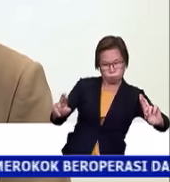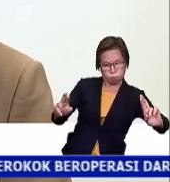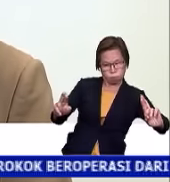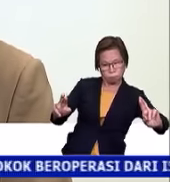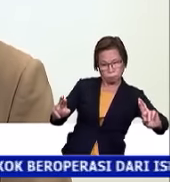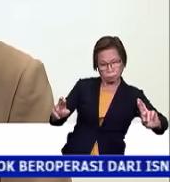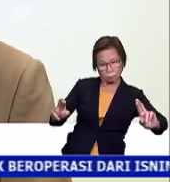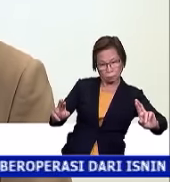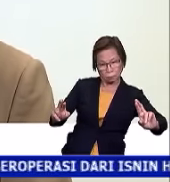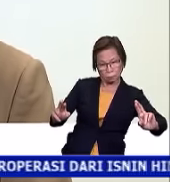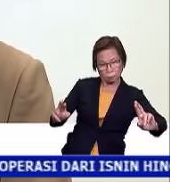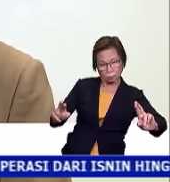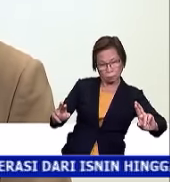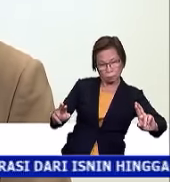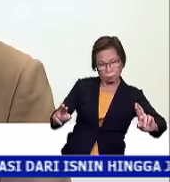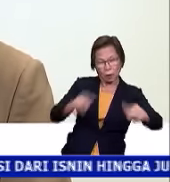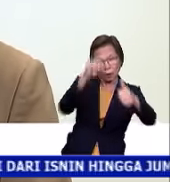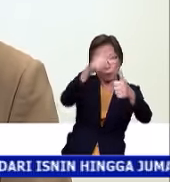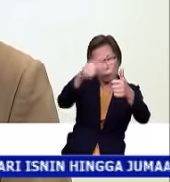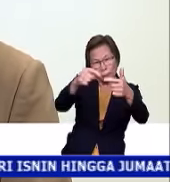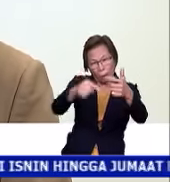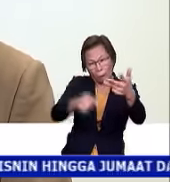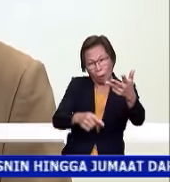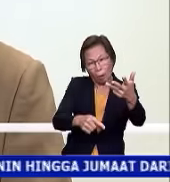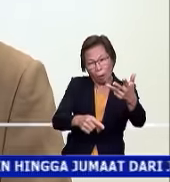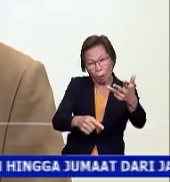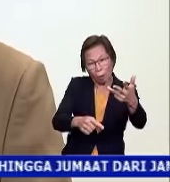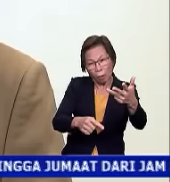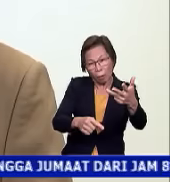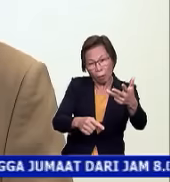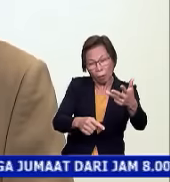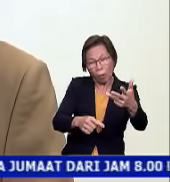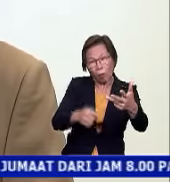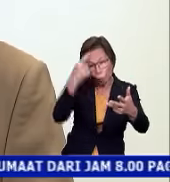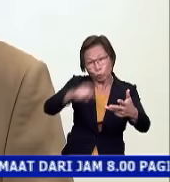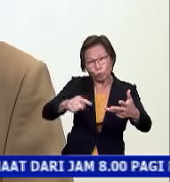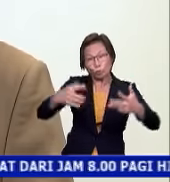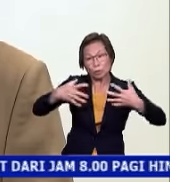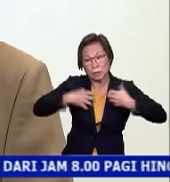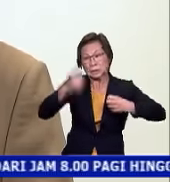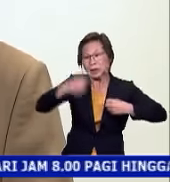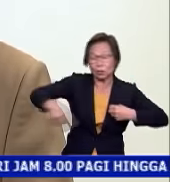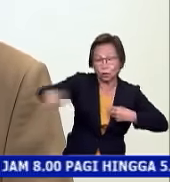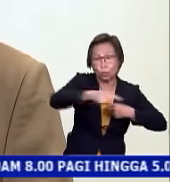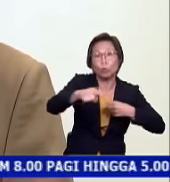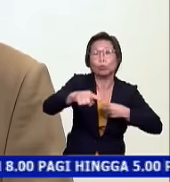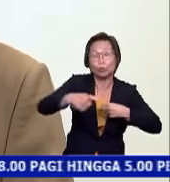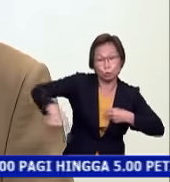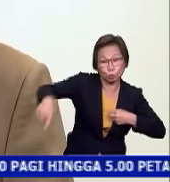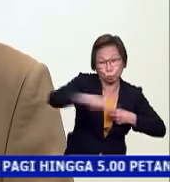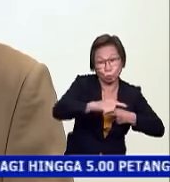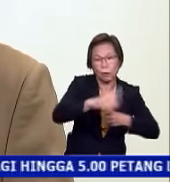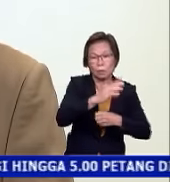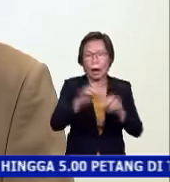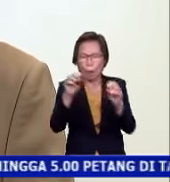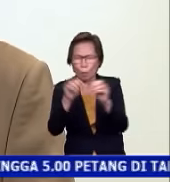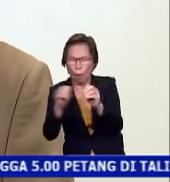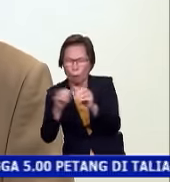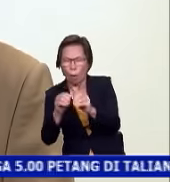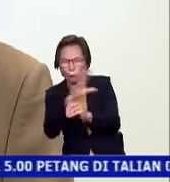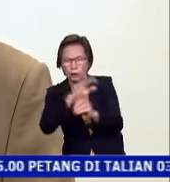juga perkara-perkara yang berkaitan dengan tindakan-tindakan kesihatan awam yang perlu diambil termasuklah meningkatkan